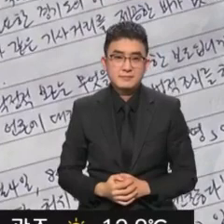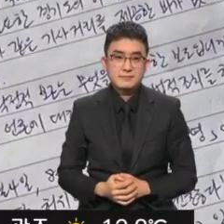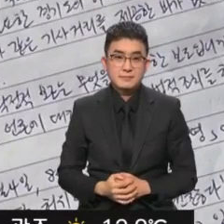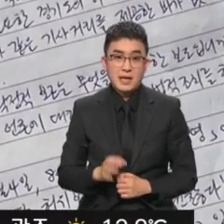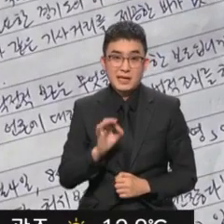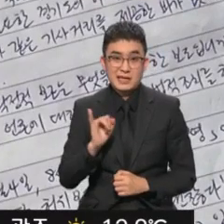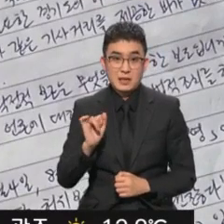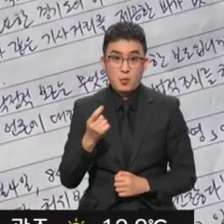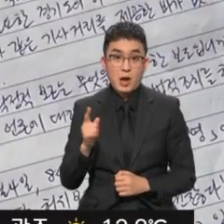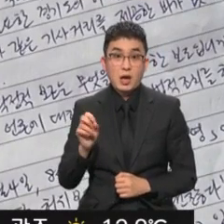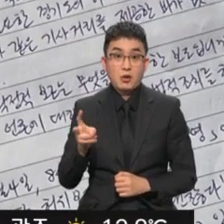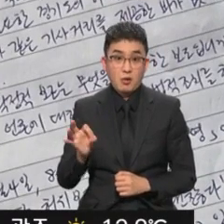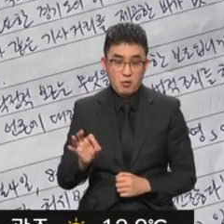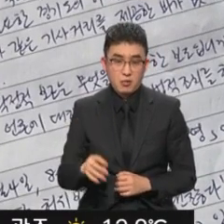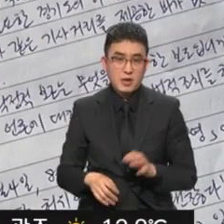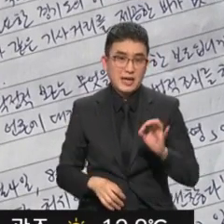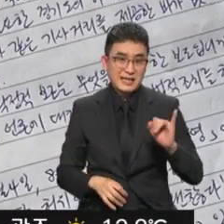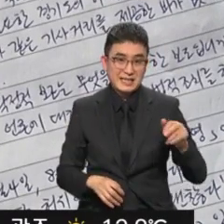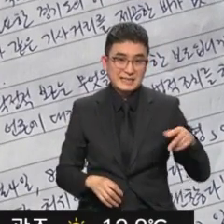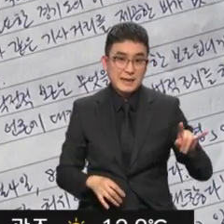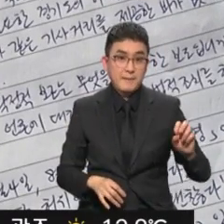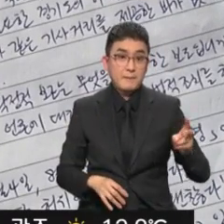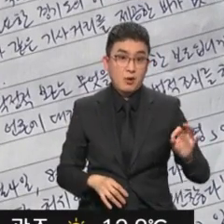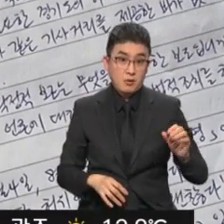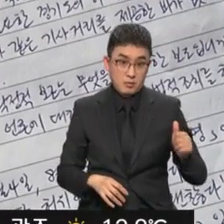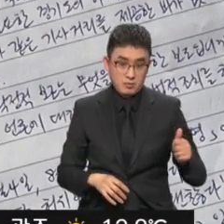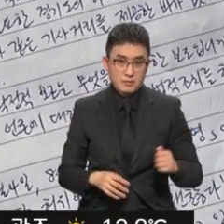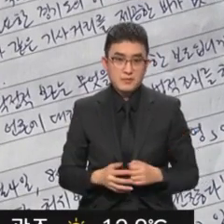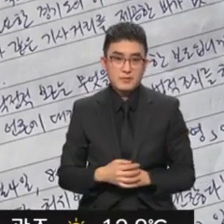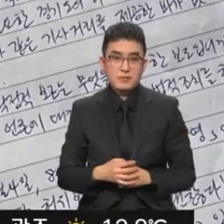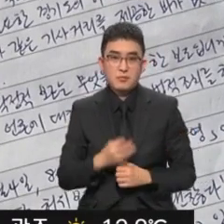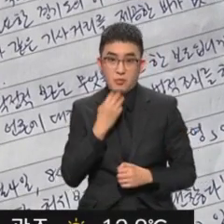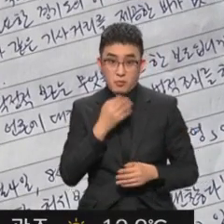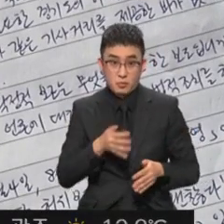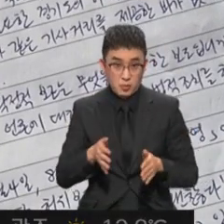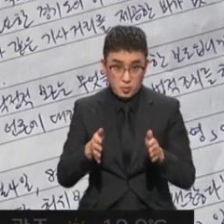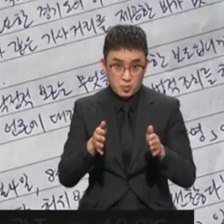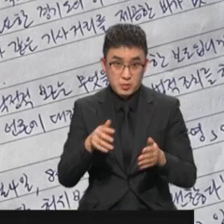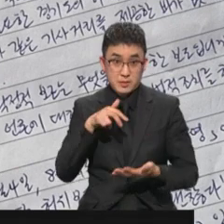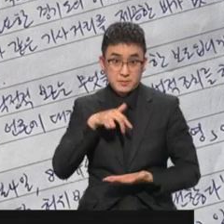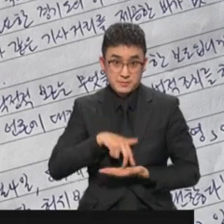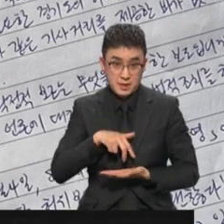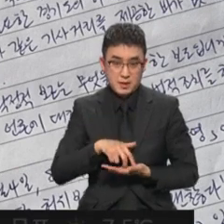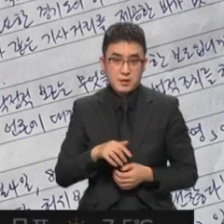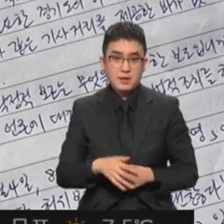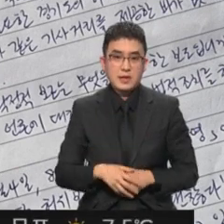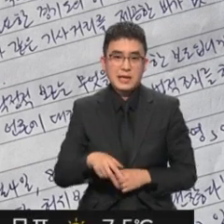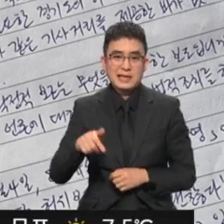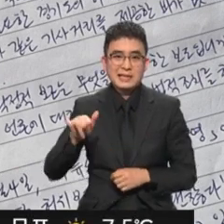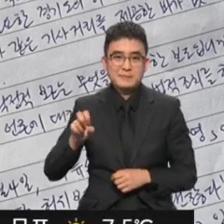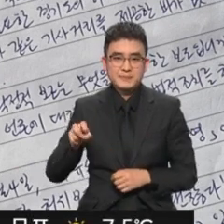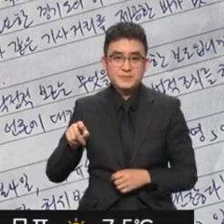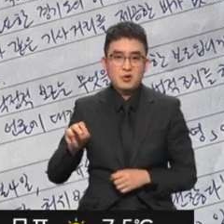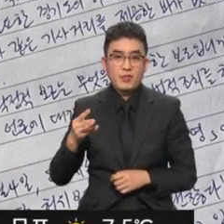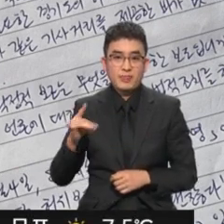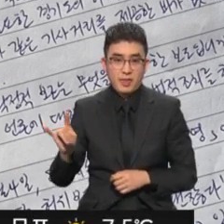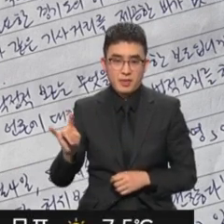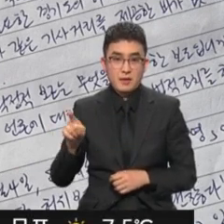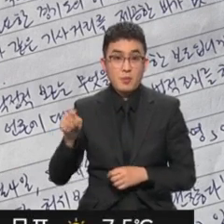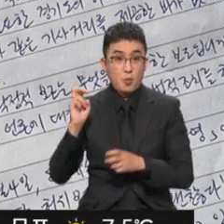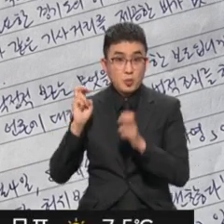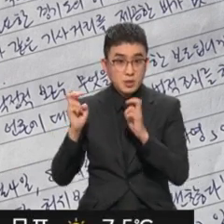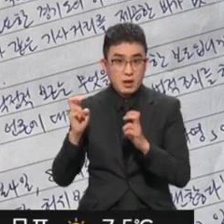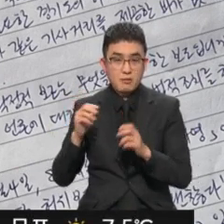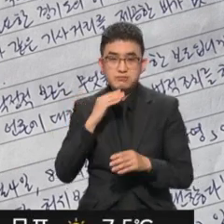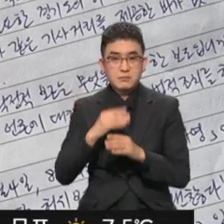이화영과 이재명 대표님, 경기도는 김성태와 쌍방울의 대북 송금과 아무런 관련이 없습니다.